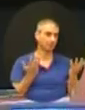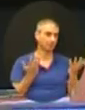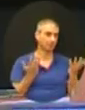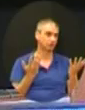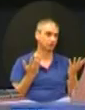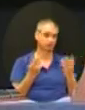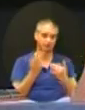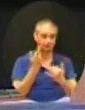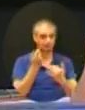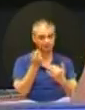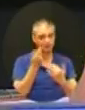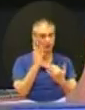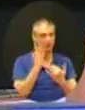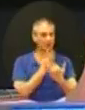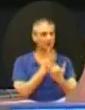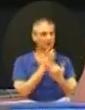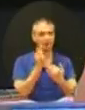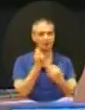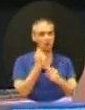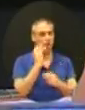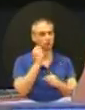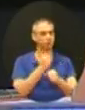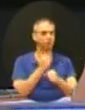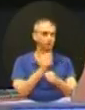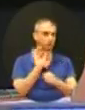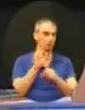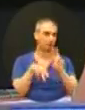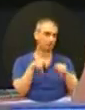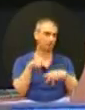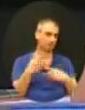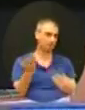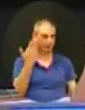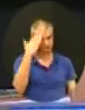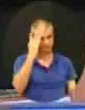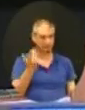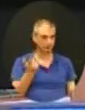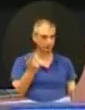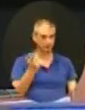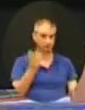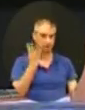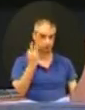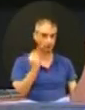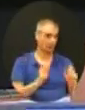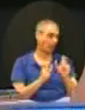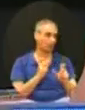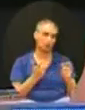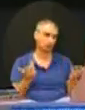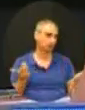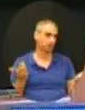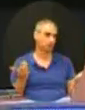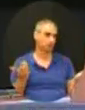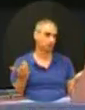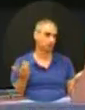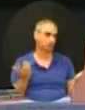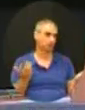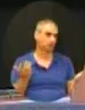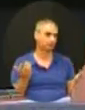יותר מחצי מעלות המעסיק של מטפל זר. לכן כן. יש הרבה אנשים